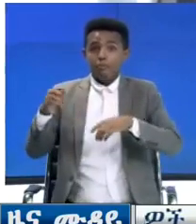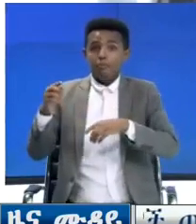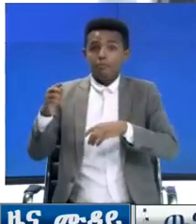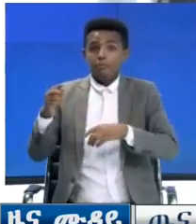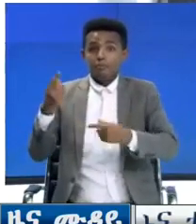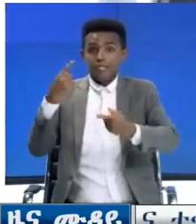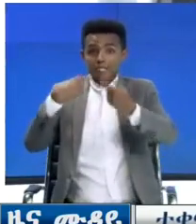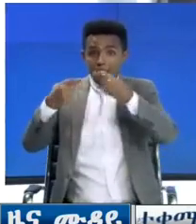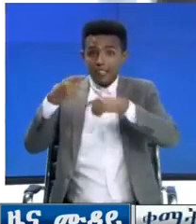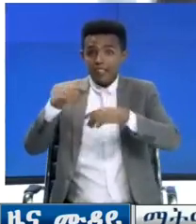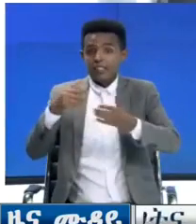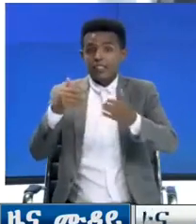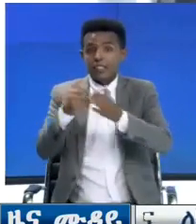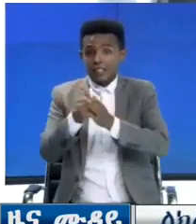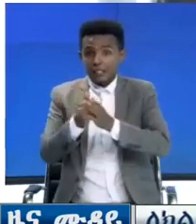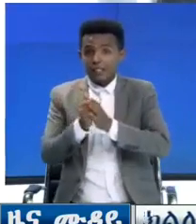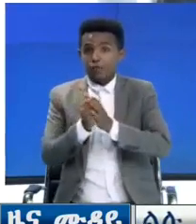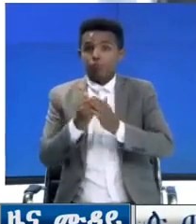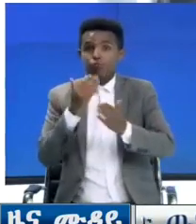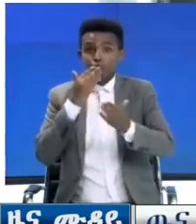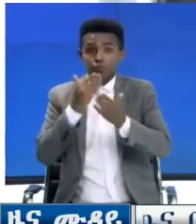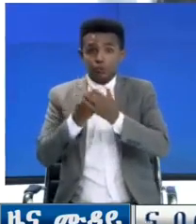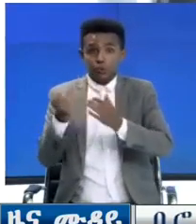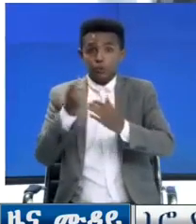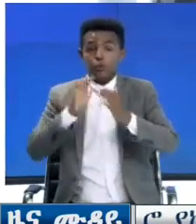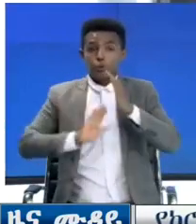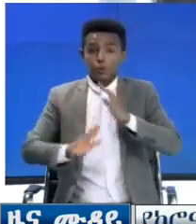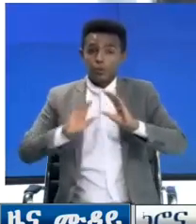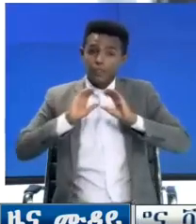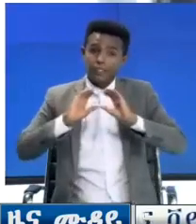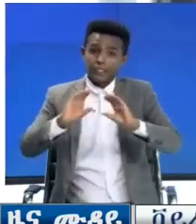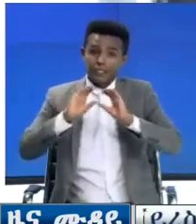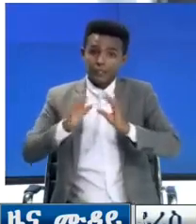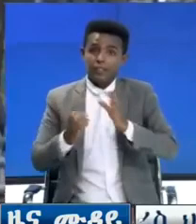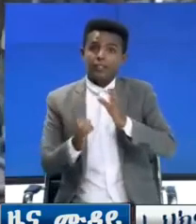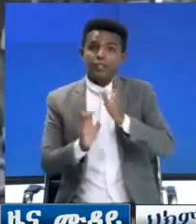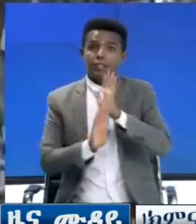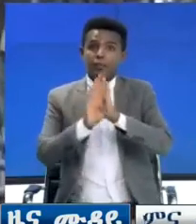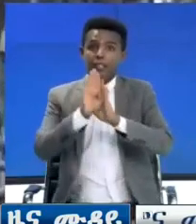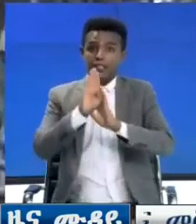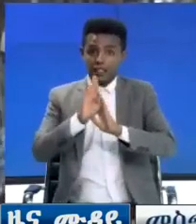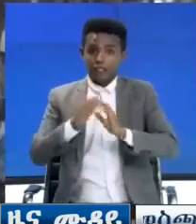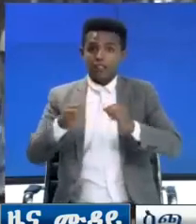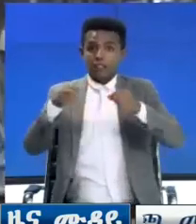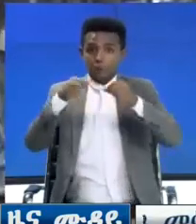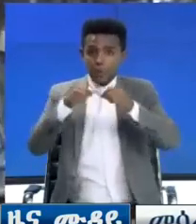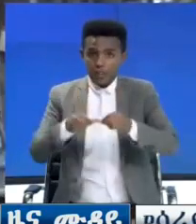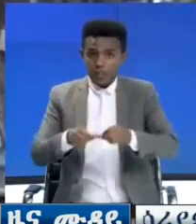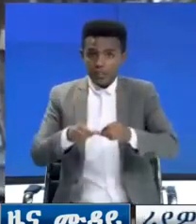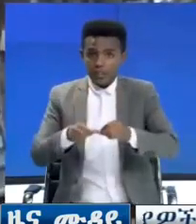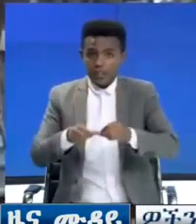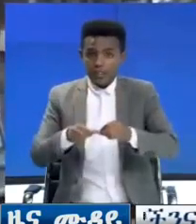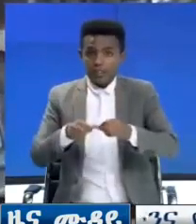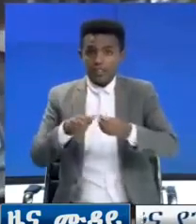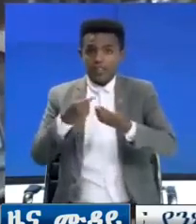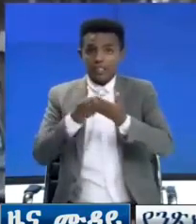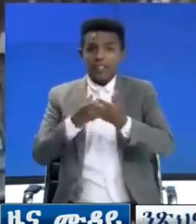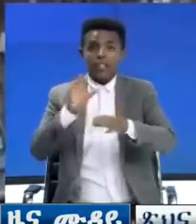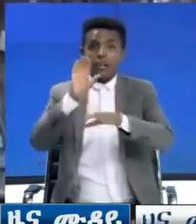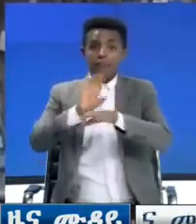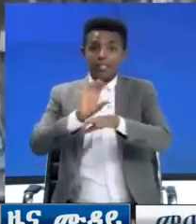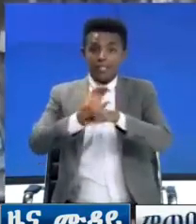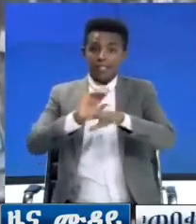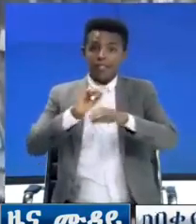አኩሪና አመርቂ የሆነውን ትውልዷን እያስተማረችና እያበለጸገች ትቆይ ዘንድ ይህ የአብያተ